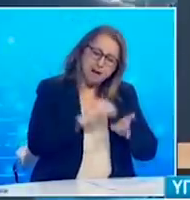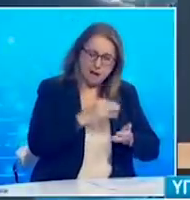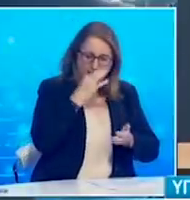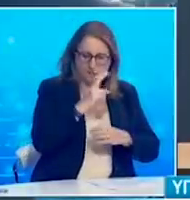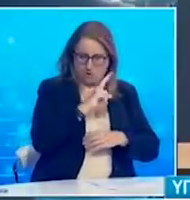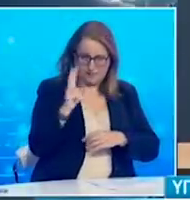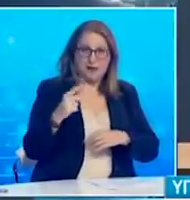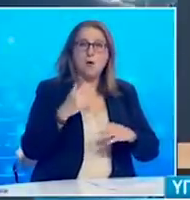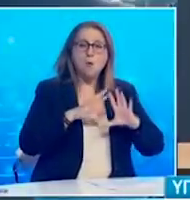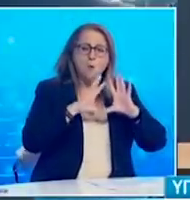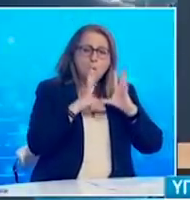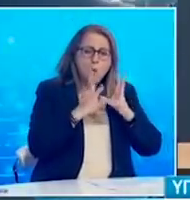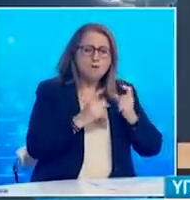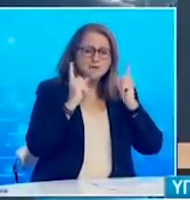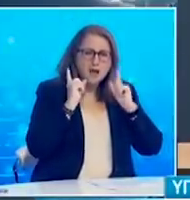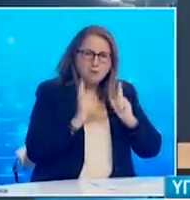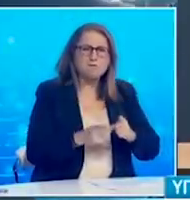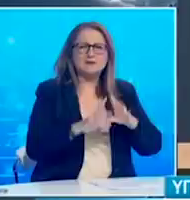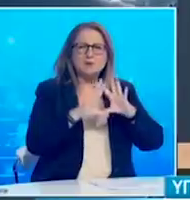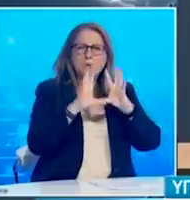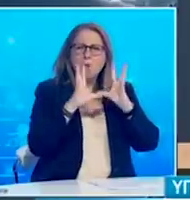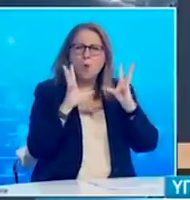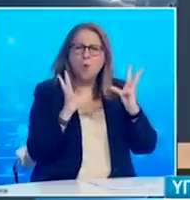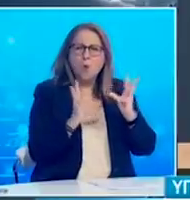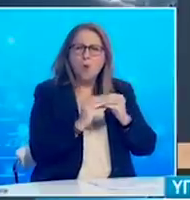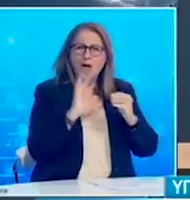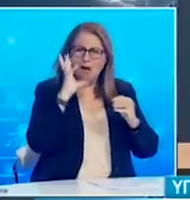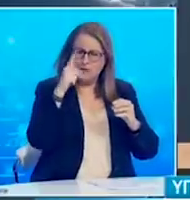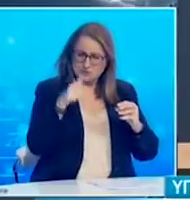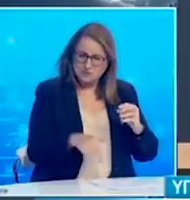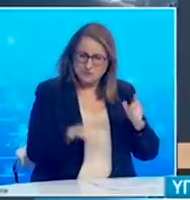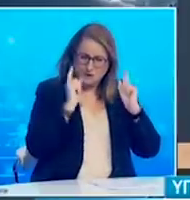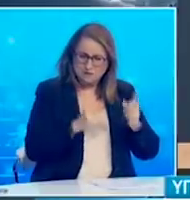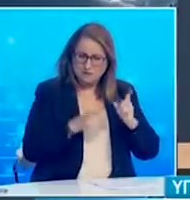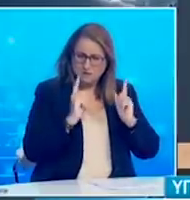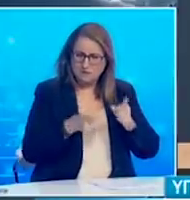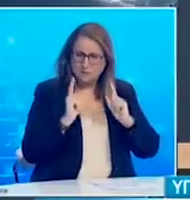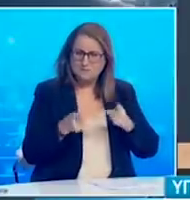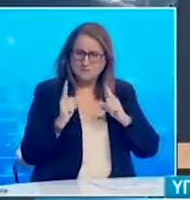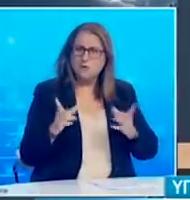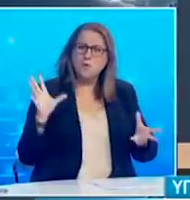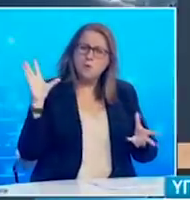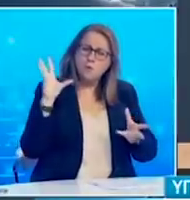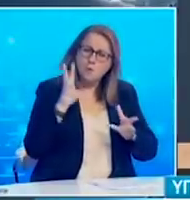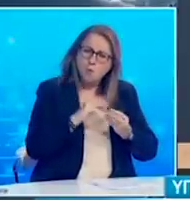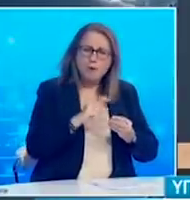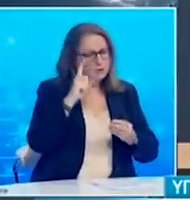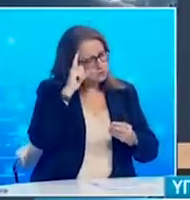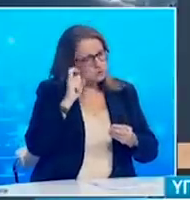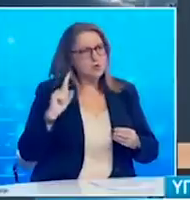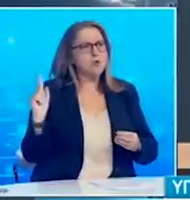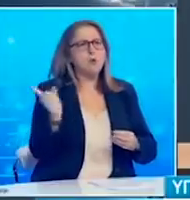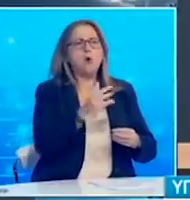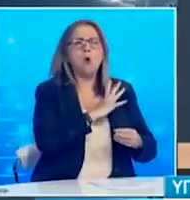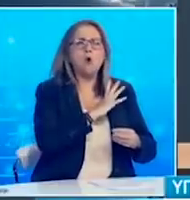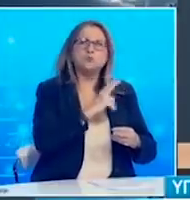μας, όλες οι αναγκαίες αποφάσεις που έχουμε πάρει μέχρι σήμερα, φυσικά, εύλογα και κρίνονται από όλους. Αυτό όμως που δεν